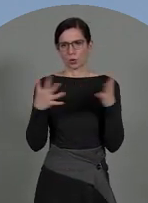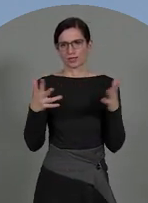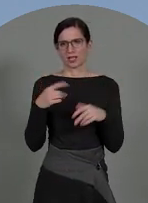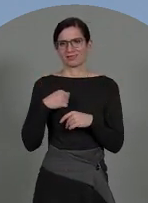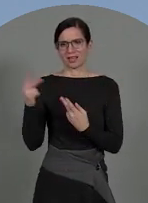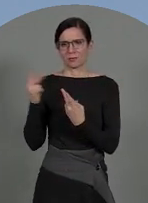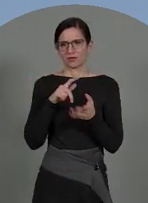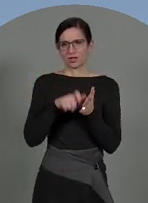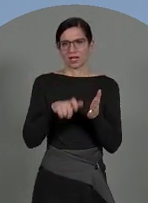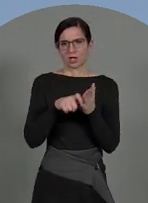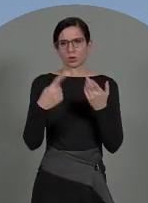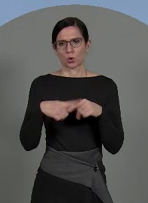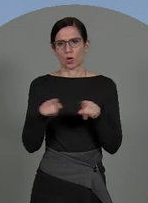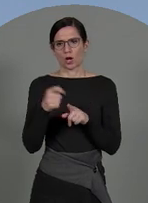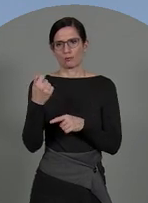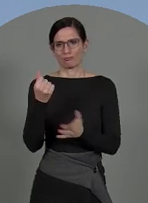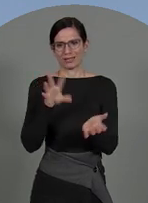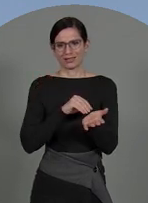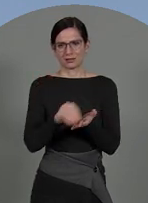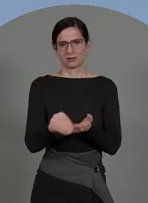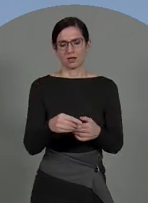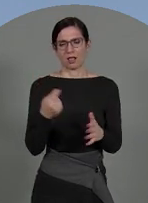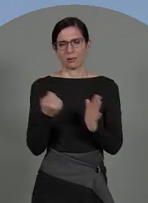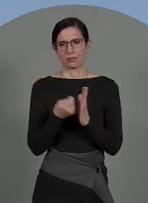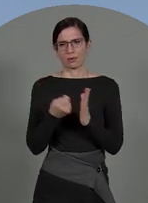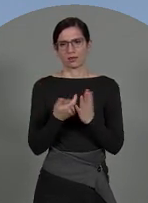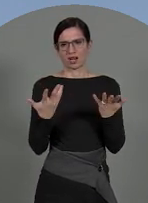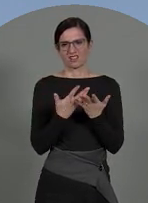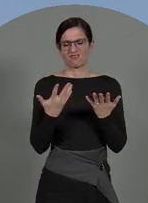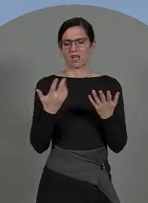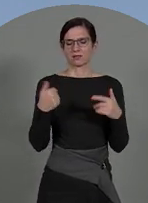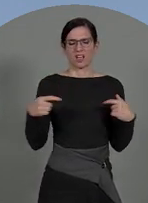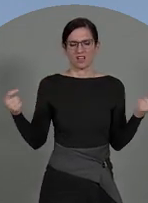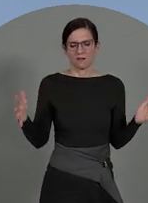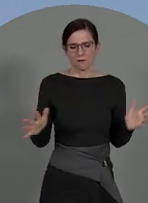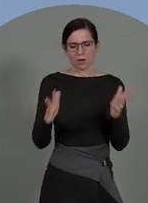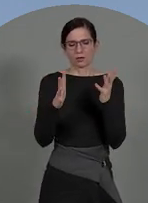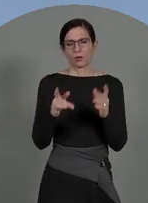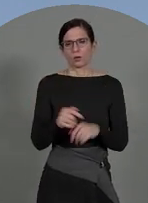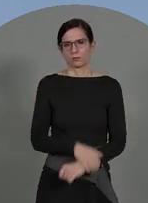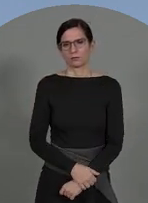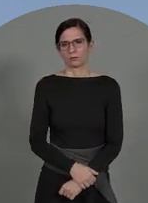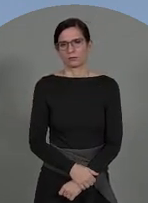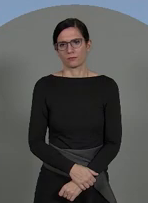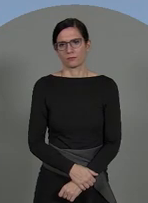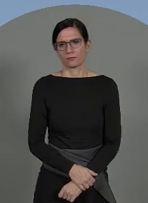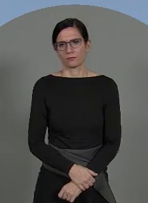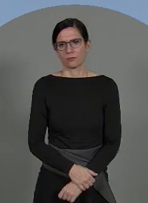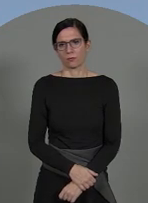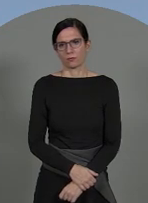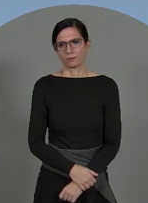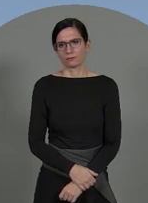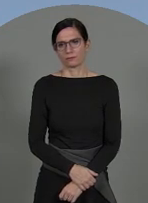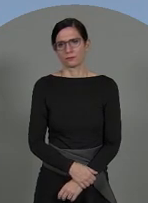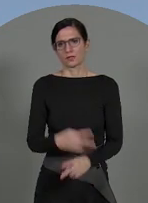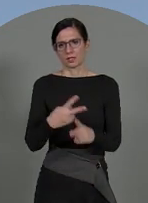PV-Anlagen beteiligen sollte, zumindest in diesem Betrag, wo es Förderung ist. Da ist auch die Beteiligung da. Weil da gehört, glaube ich, der